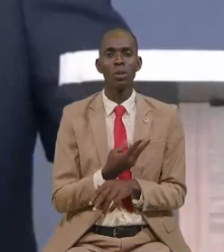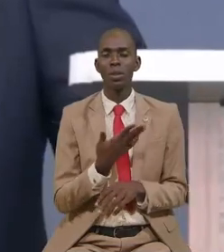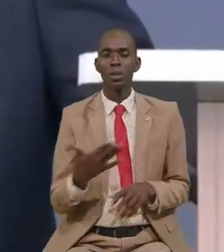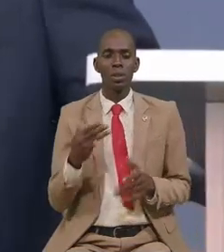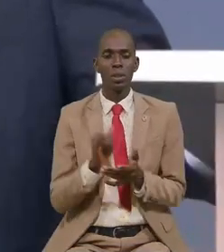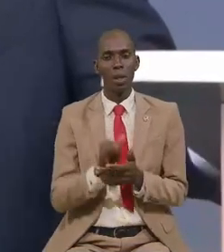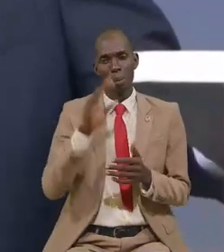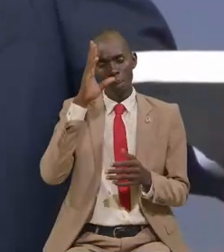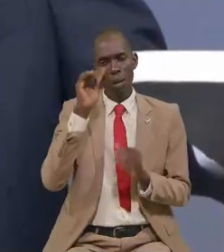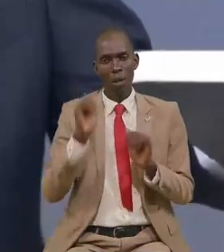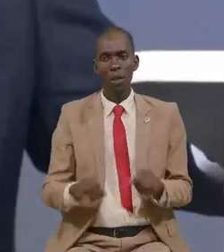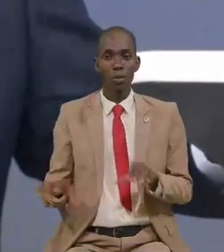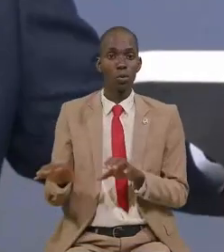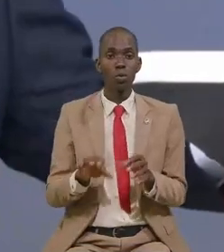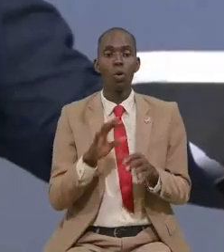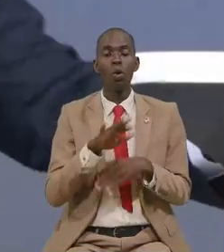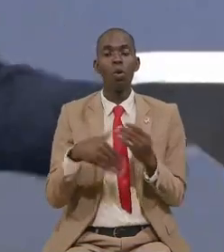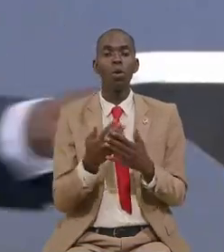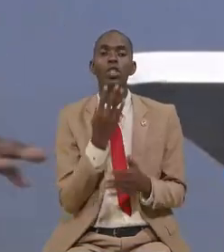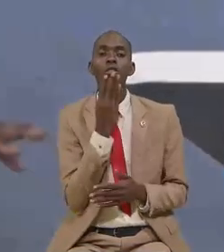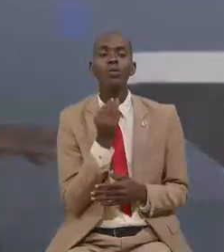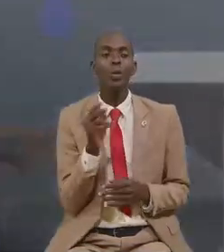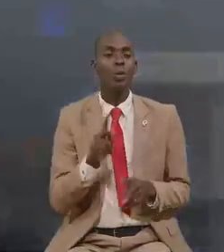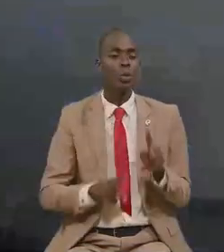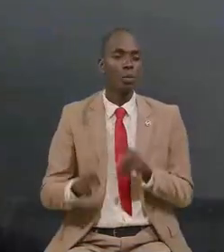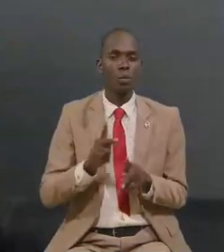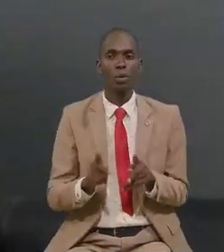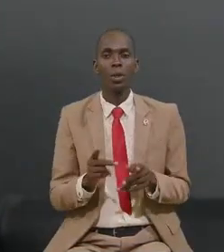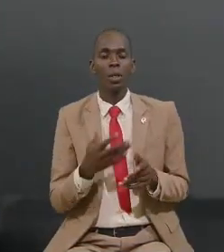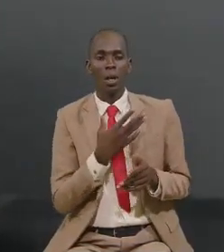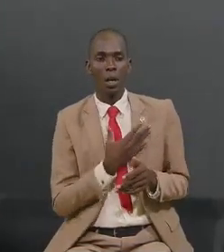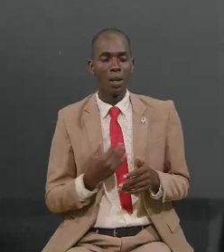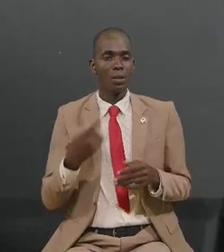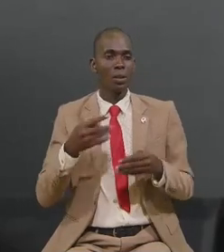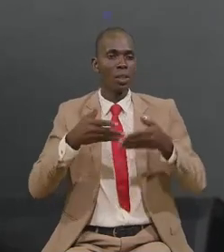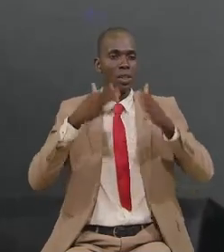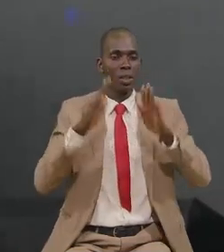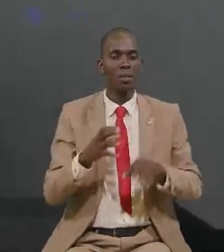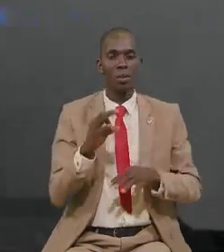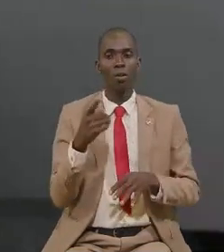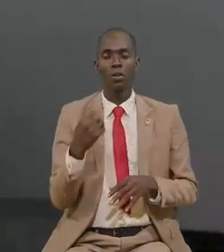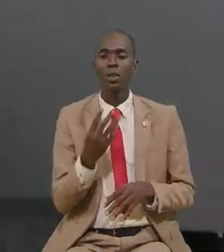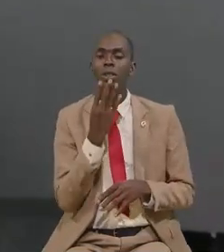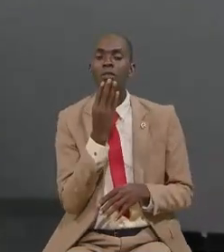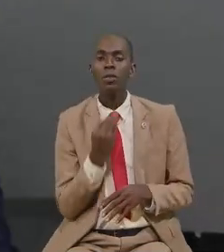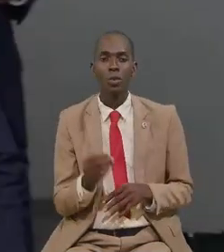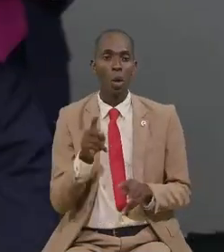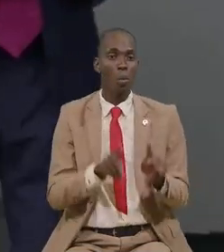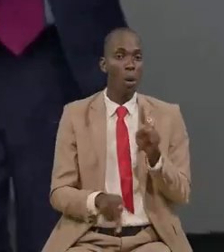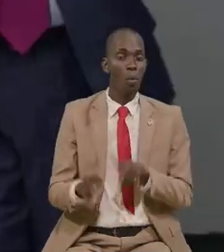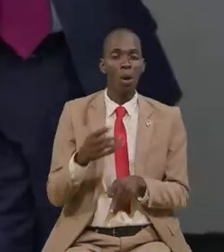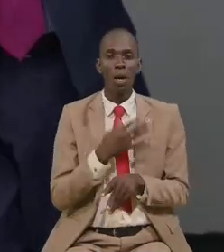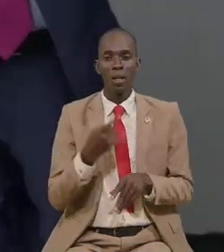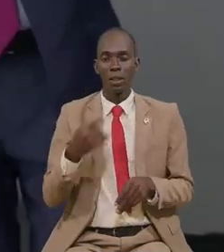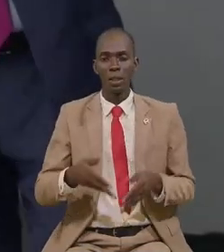faire. Ces juifs-là, le Sanhédrin et les leaders des juifs et les leaders des